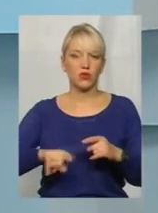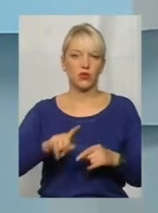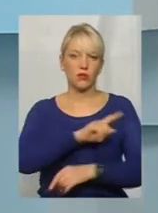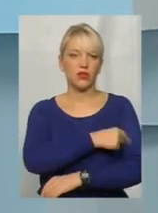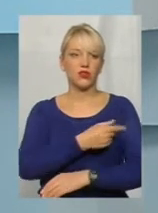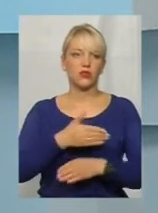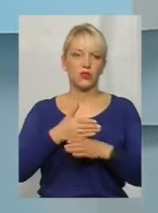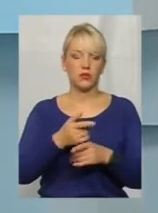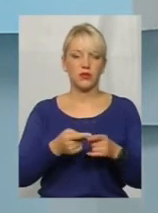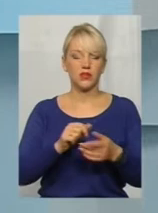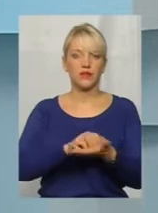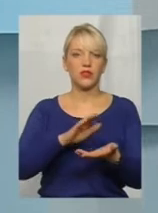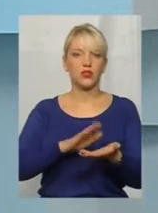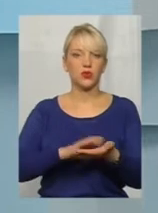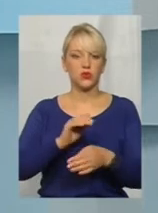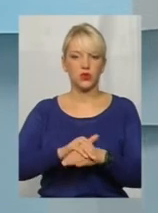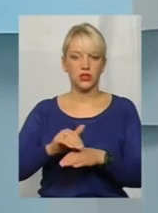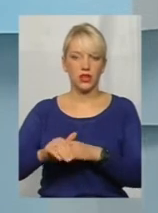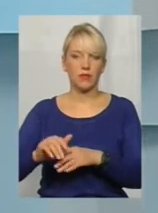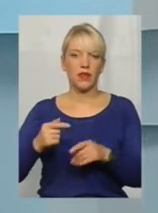допомоги. Воно фіксується. Коли